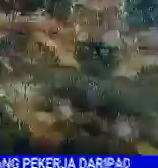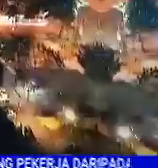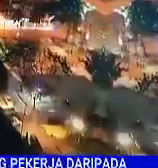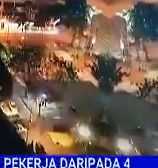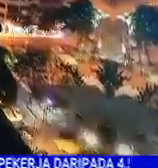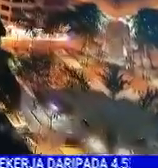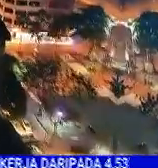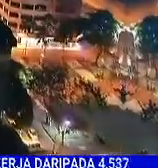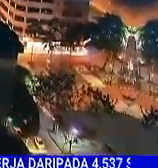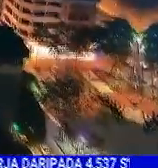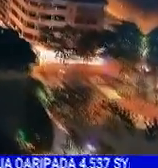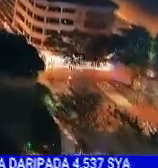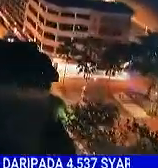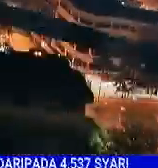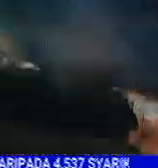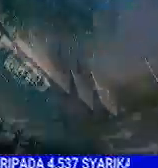minyak